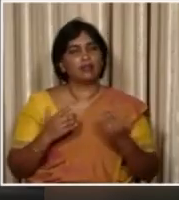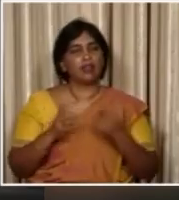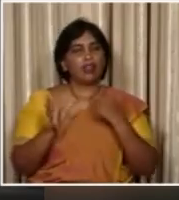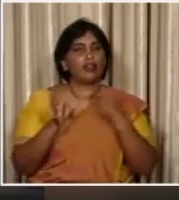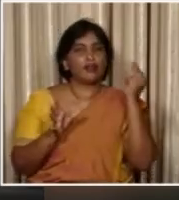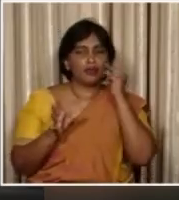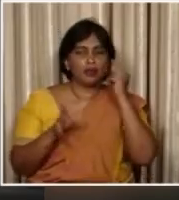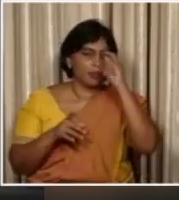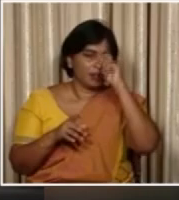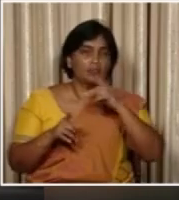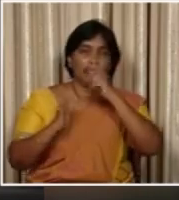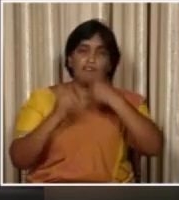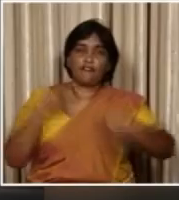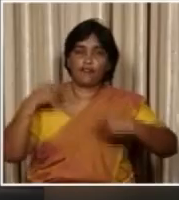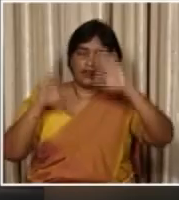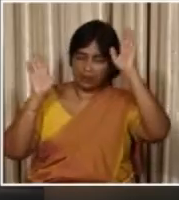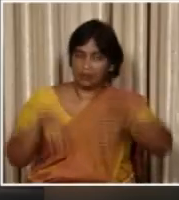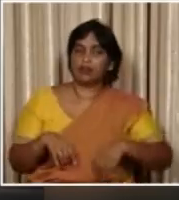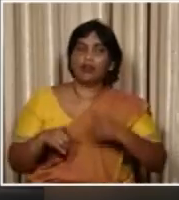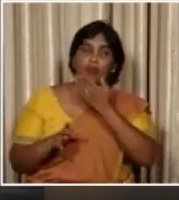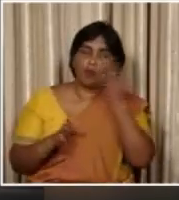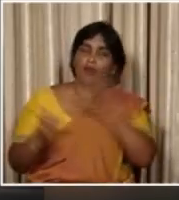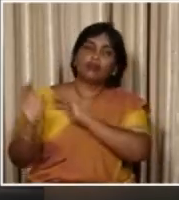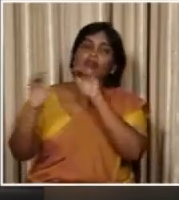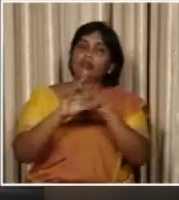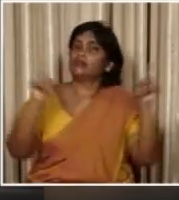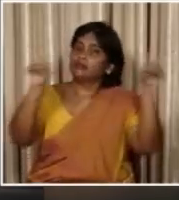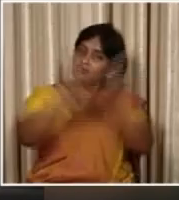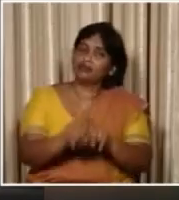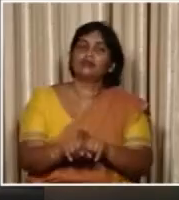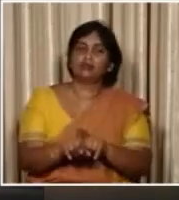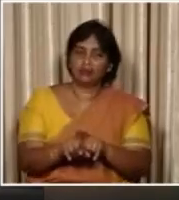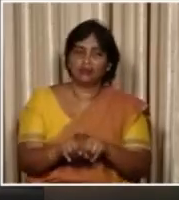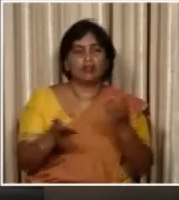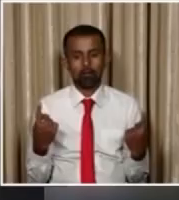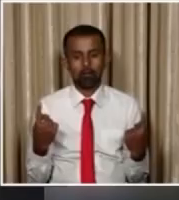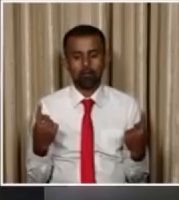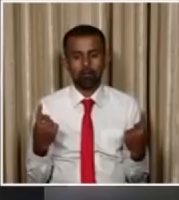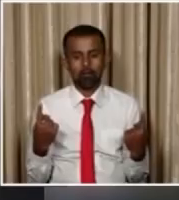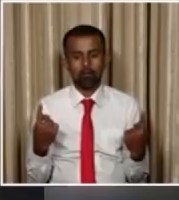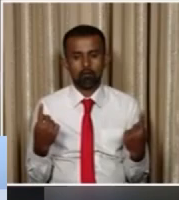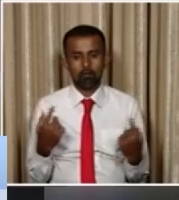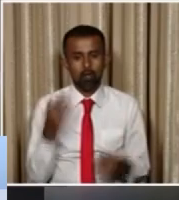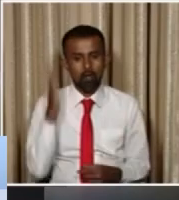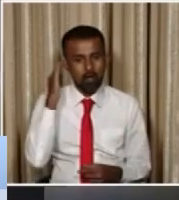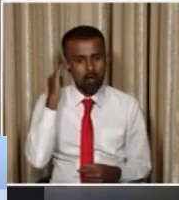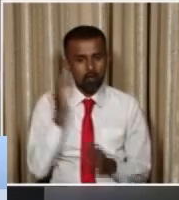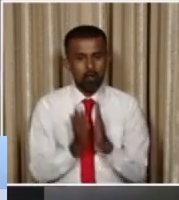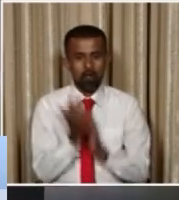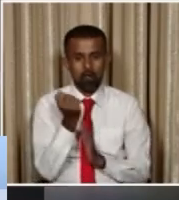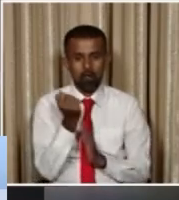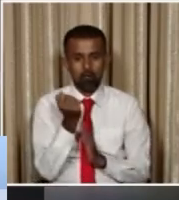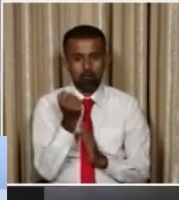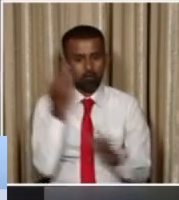කුමාර දිසානායක මහත්තයා අච්චර විවාදයකට කතා කරනවා. පුළුවන් නම් යන්නකෝ දෙන්නත් එක්කම එකට හාන්න නාන්න ගිහිල්ලා. කාන්තා